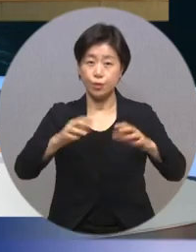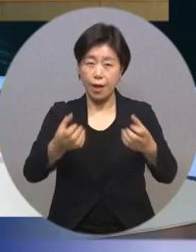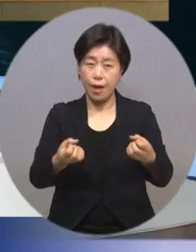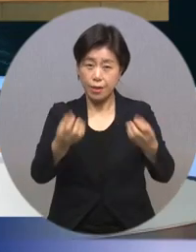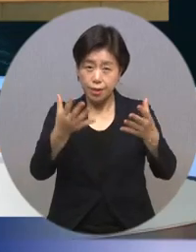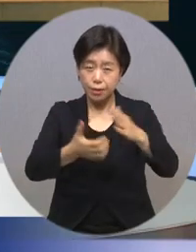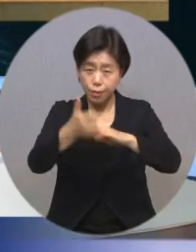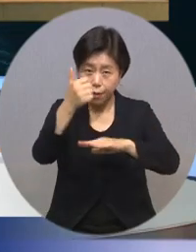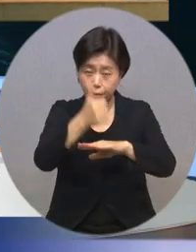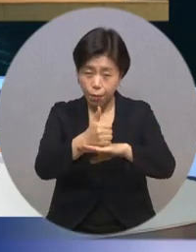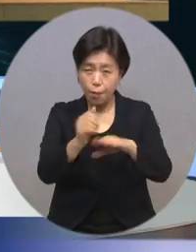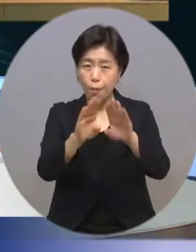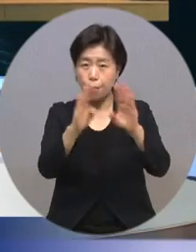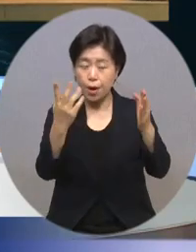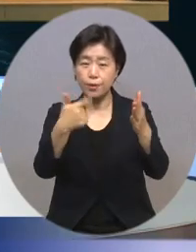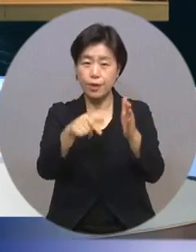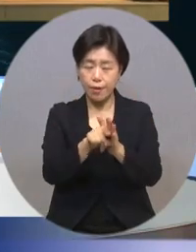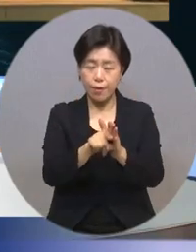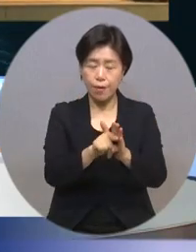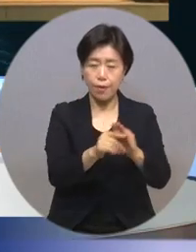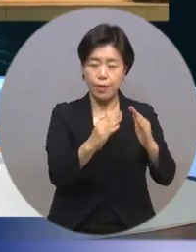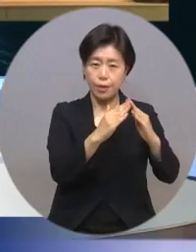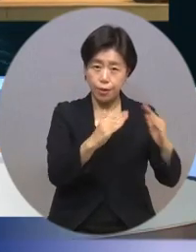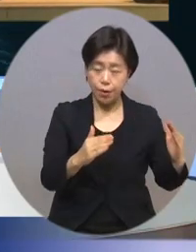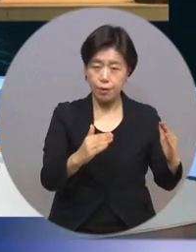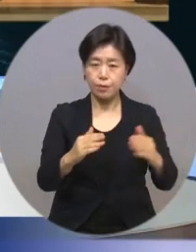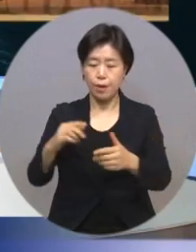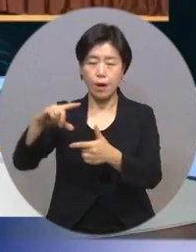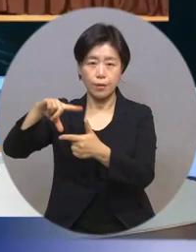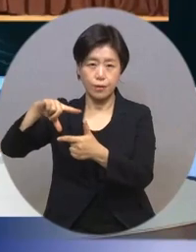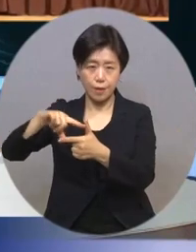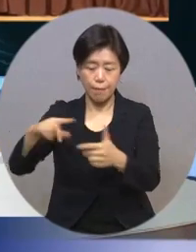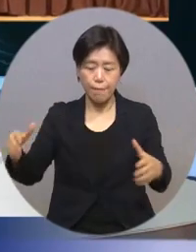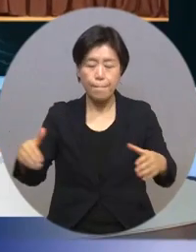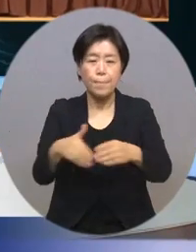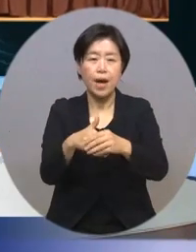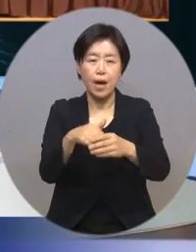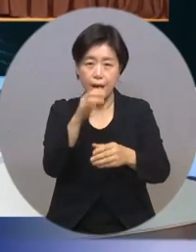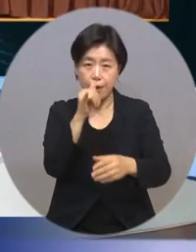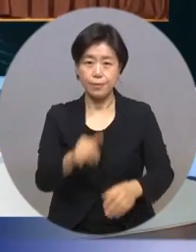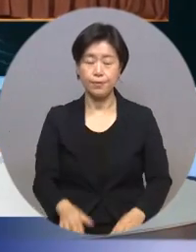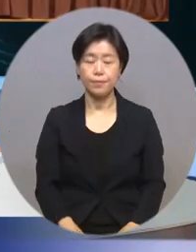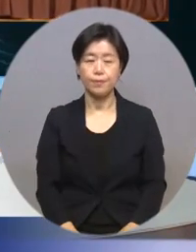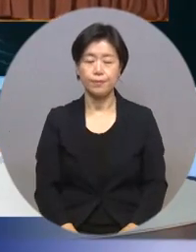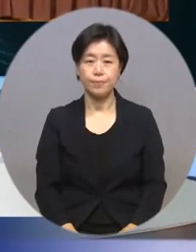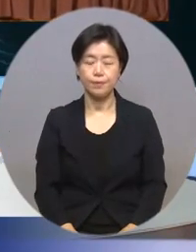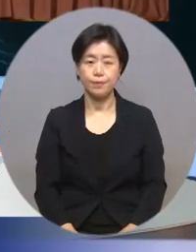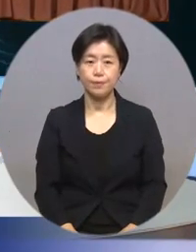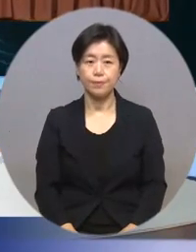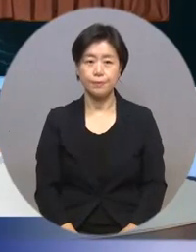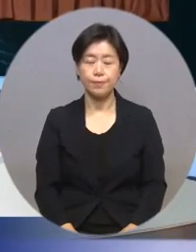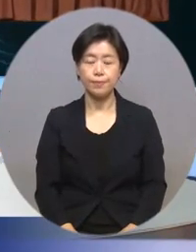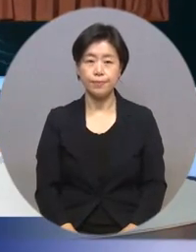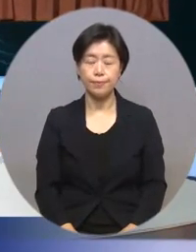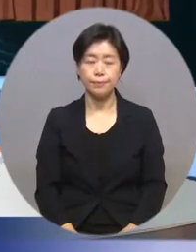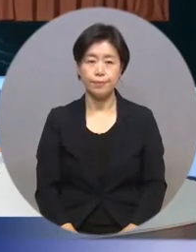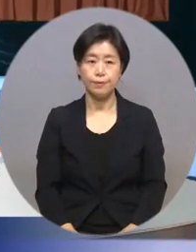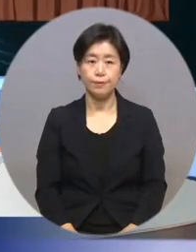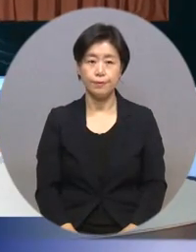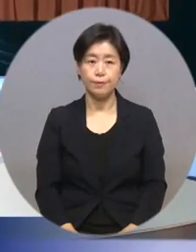국제행사에 성공적 개최를 위해 영혼남이 손을 맞잡고 힘을 보태기로 했습니다 자세한 내용 이용춘 기자가